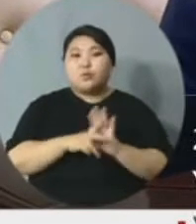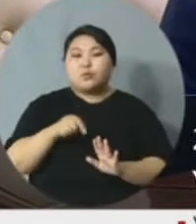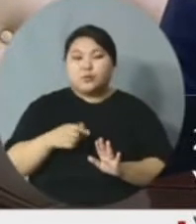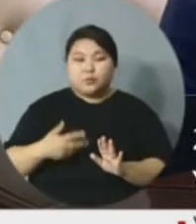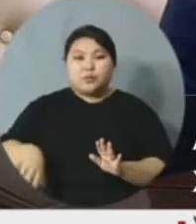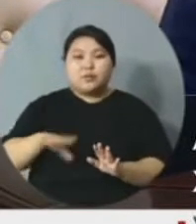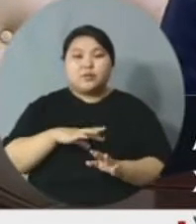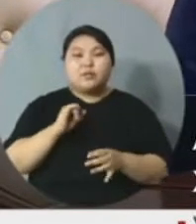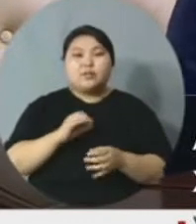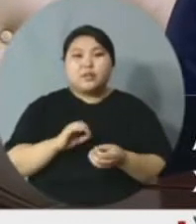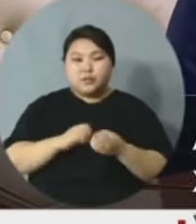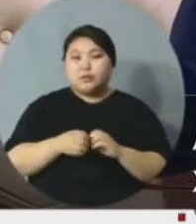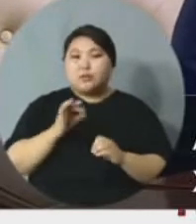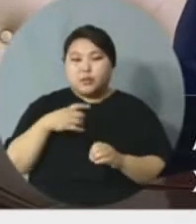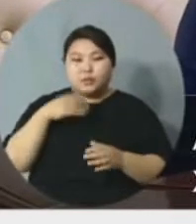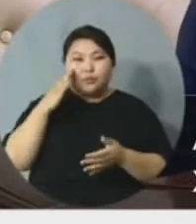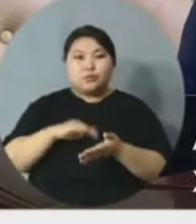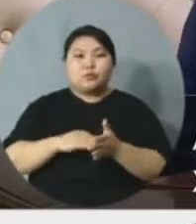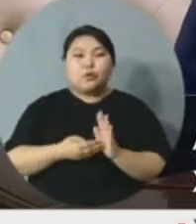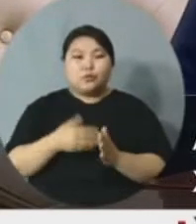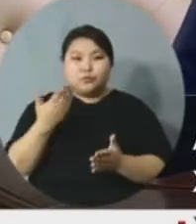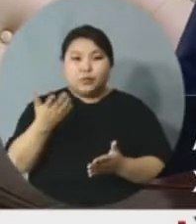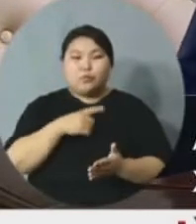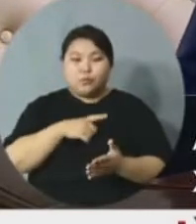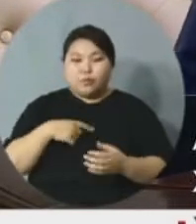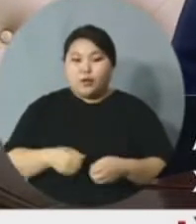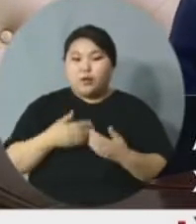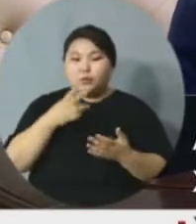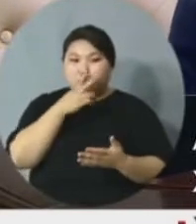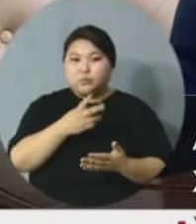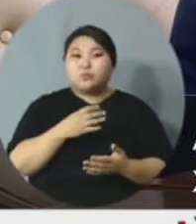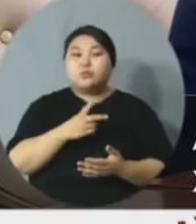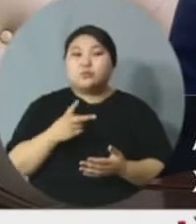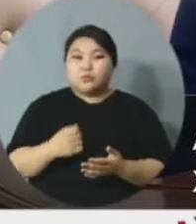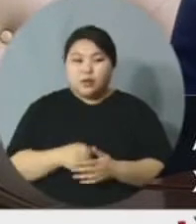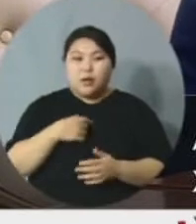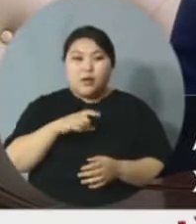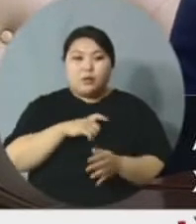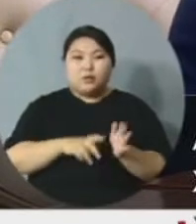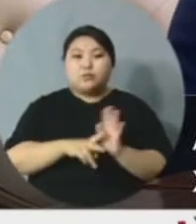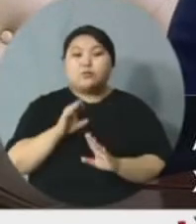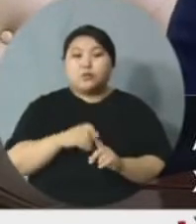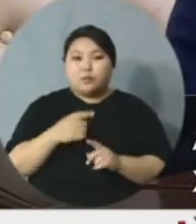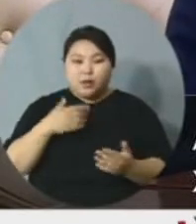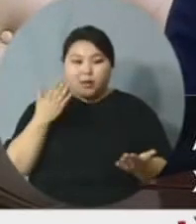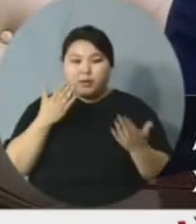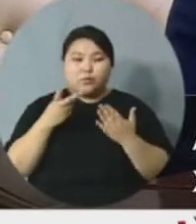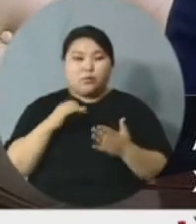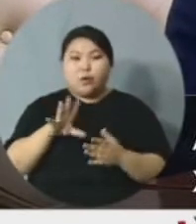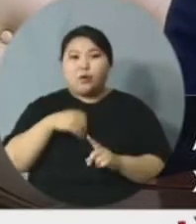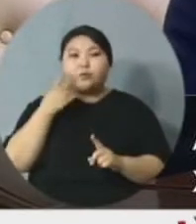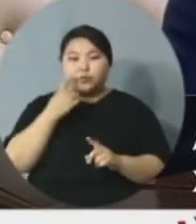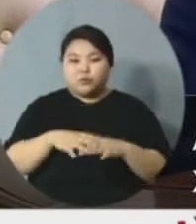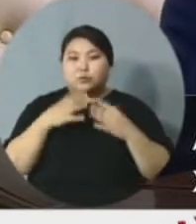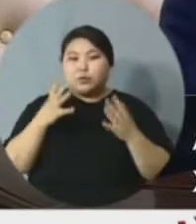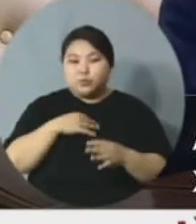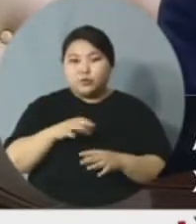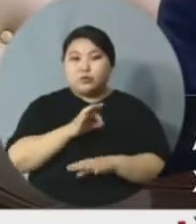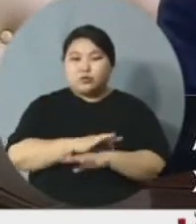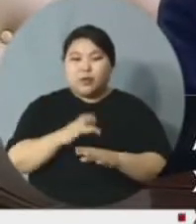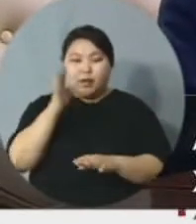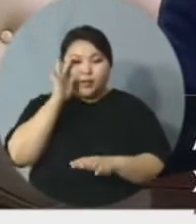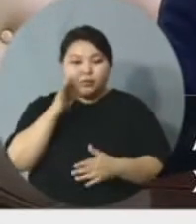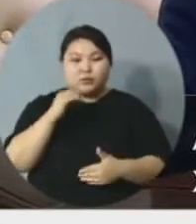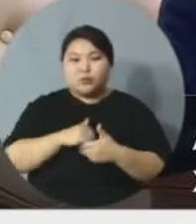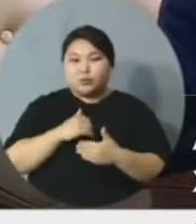төсөрөө бид нэг яаж олох гэж гисэн ер нь тооцоол тавхан гаргаж үзсэн үү? Төсөр гэх юм их ярчмаар ойлголттой байна. Том төслүүдийг бол одоо